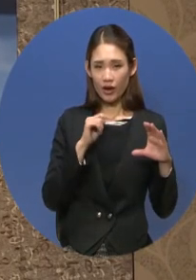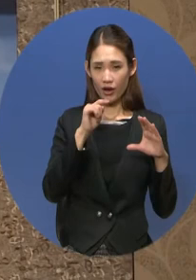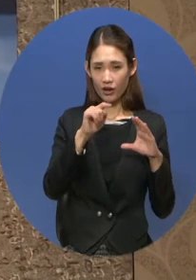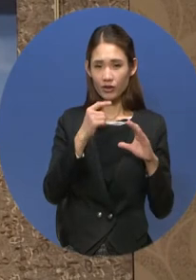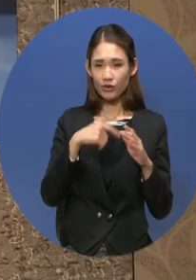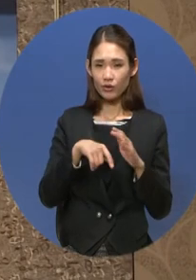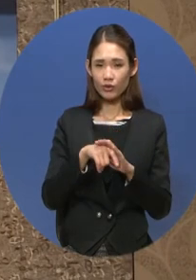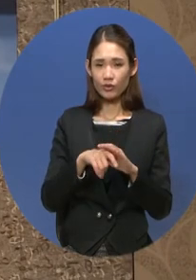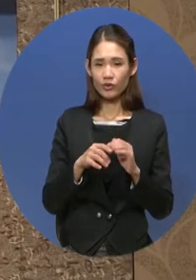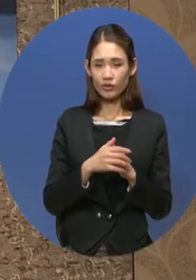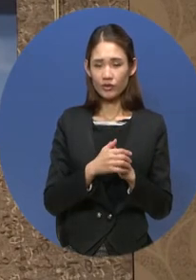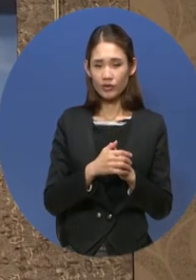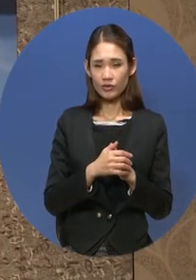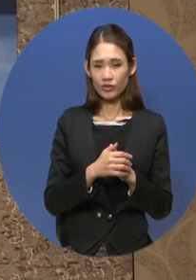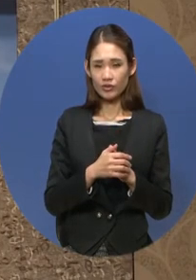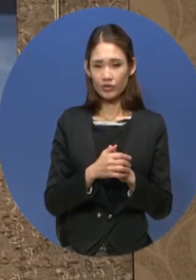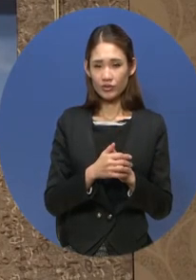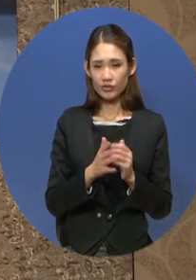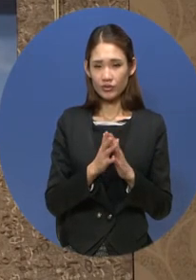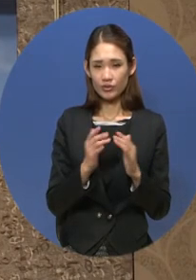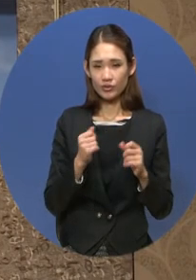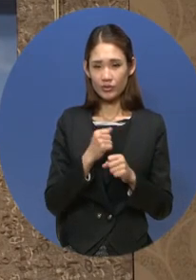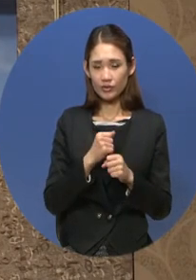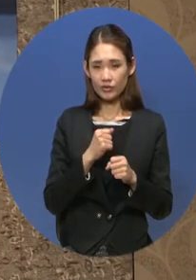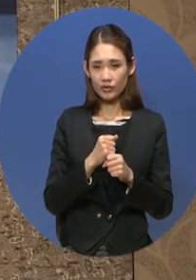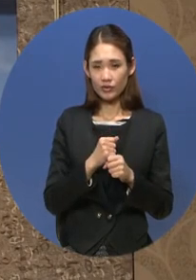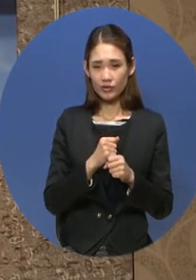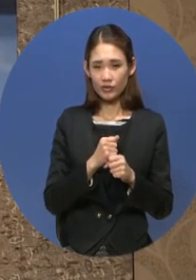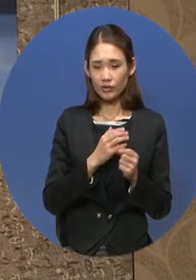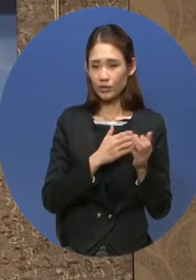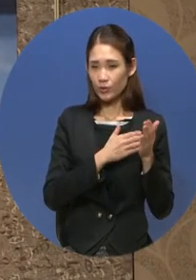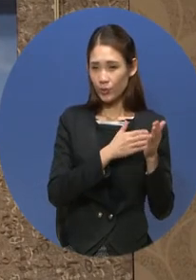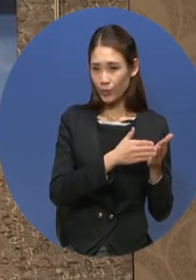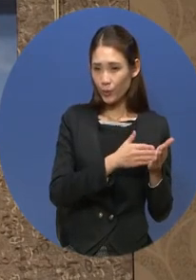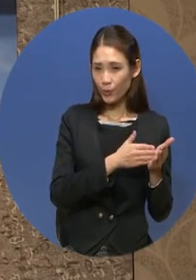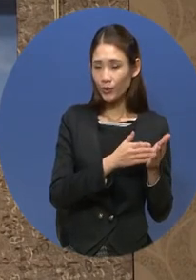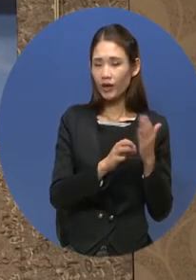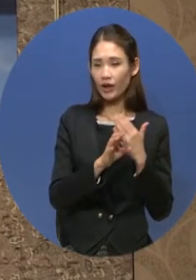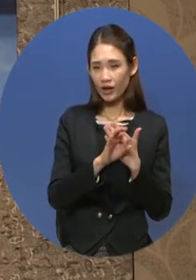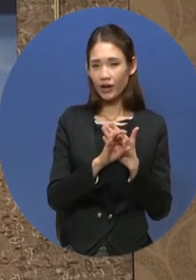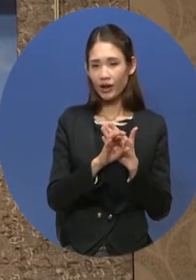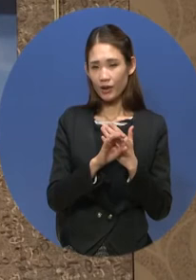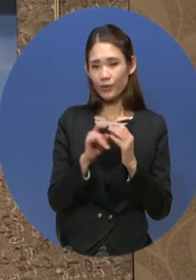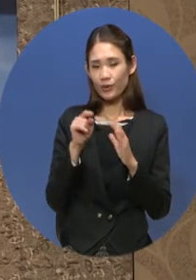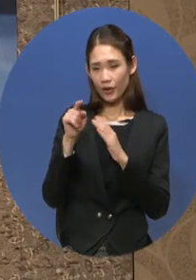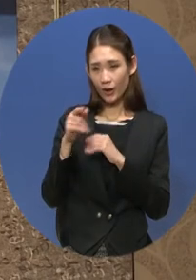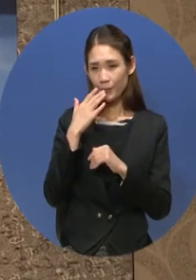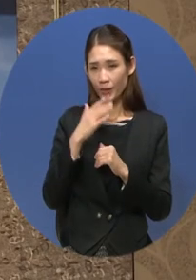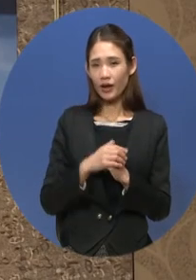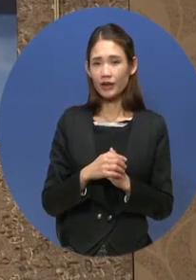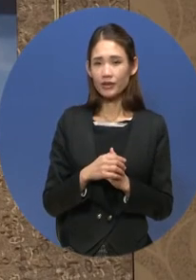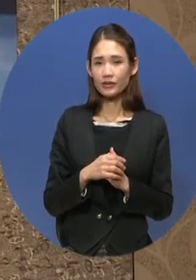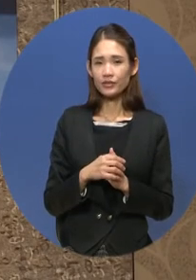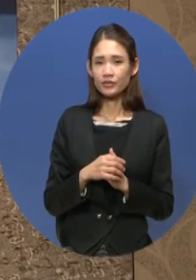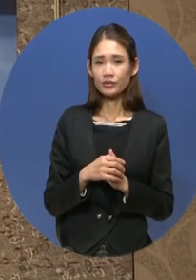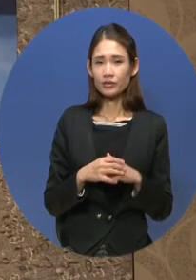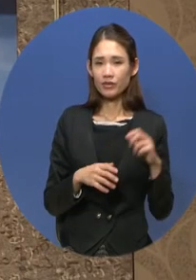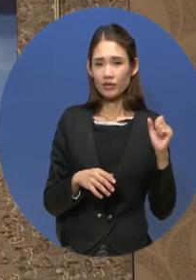있도록 아~ 그렇게 이제 했으니까 예. 본인들이 이제 만들어서 그걸 이제 요구를 하면은 할 네. 수가 있는 거예요.